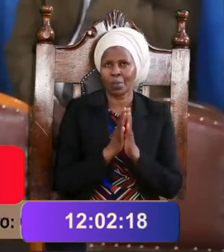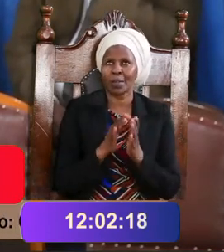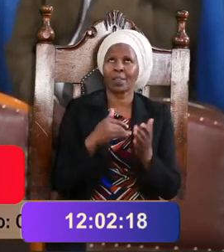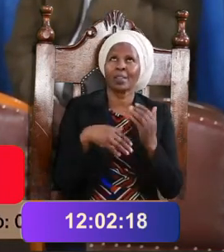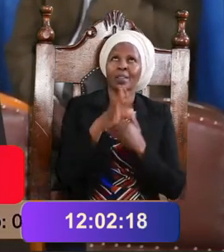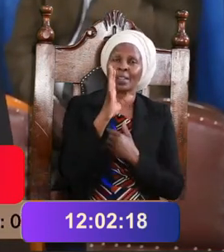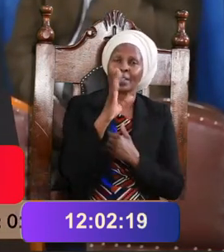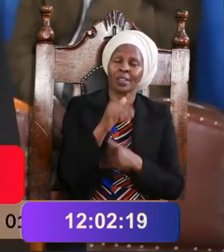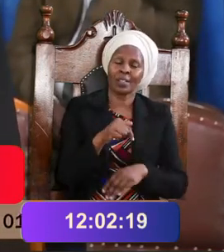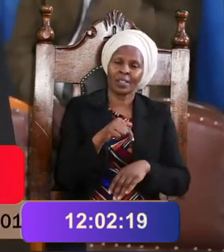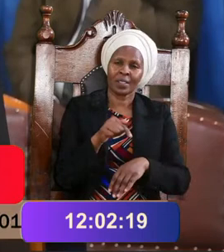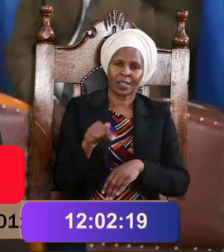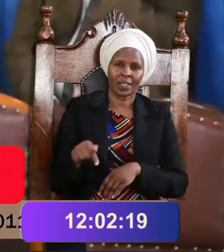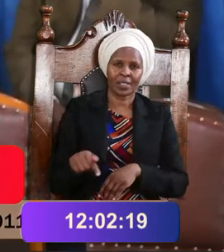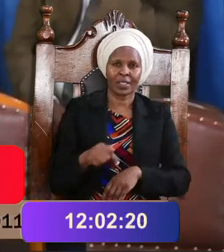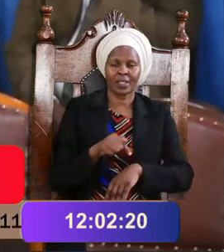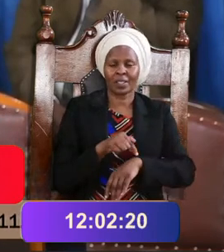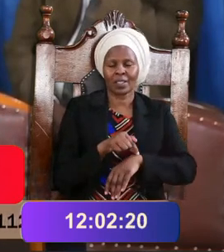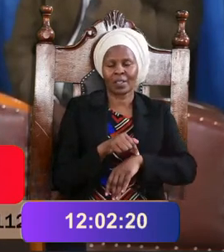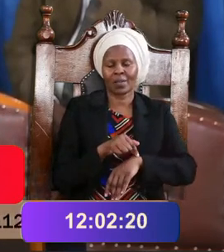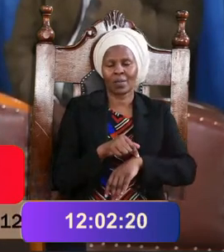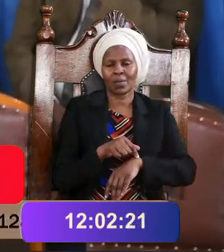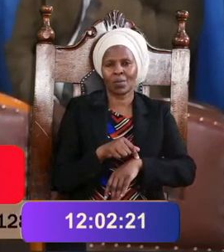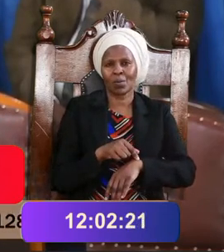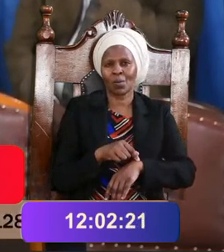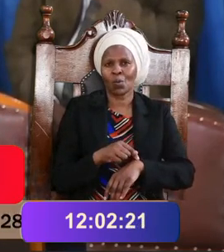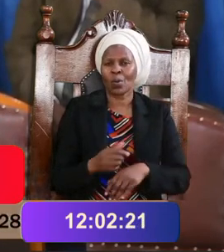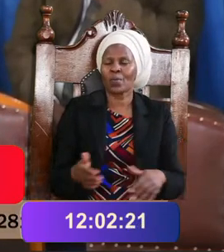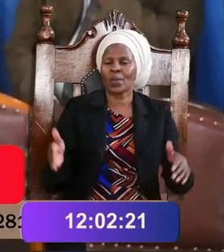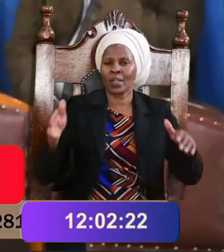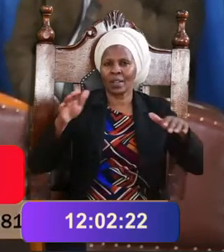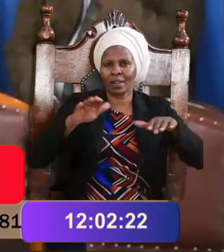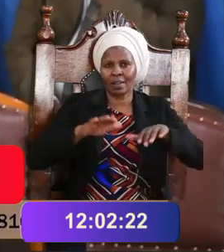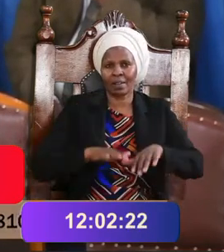wakati huu, wakati ambapo tumeungana